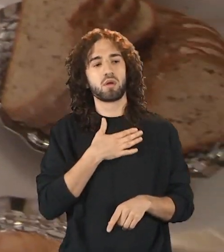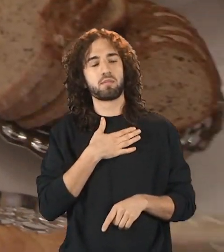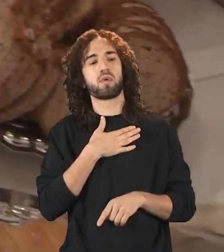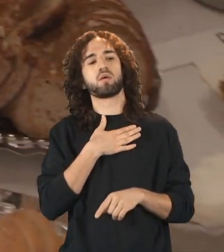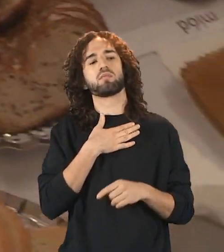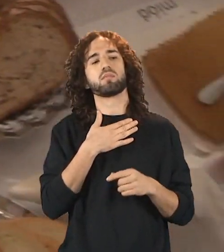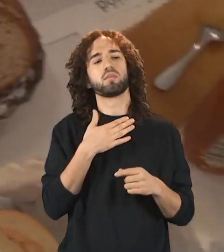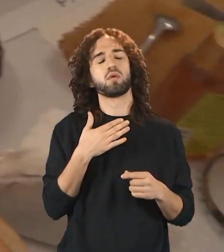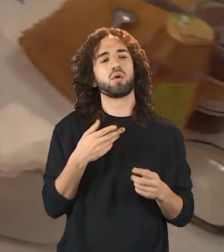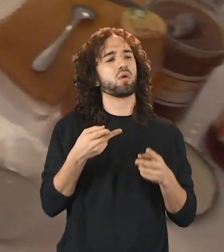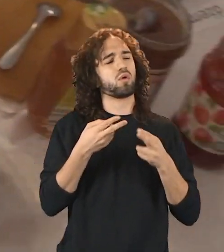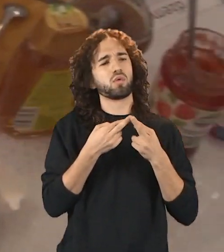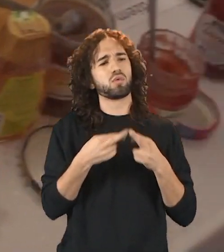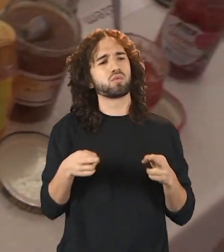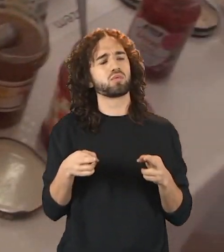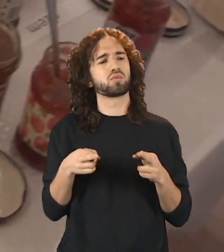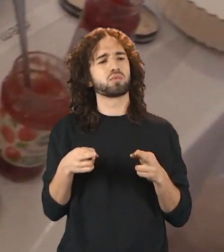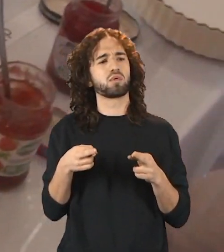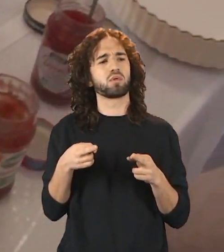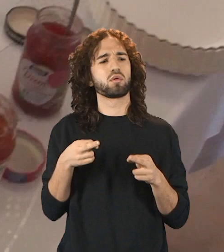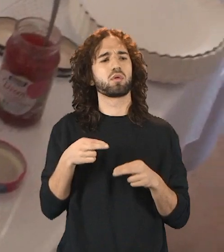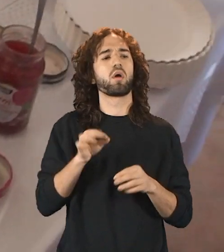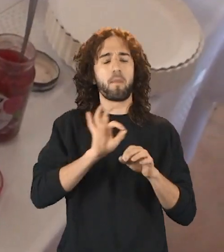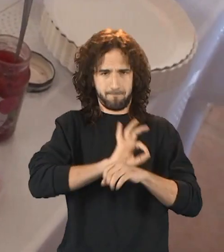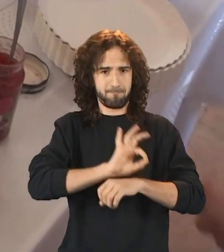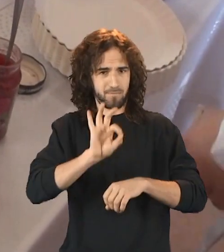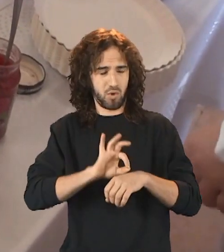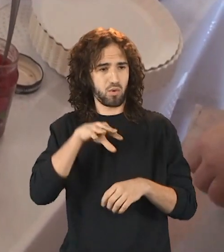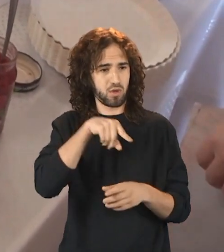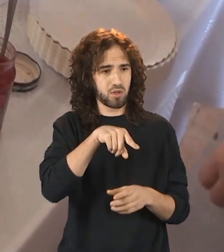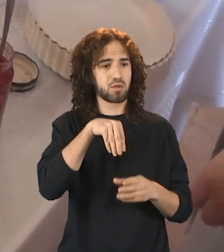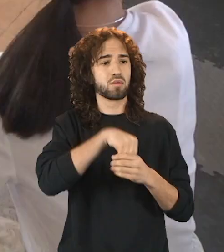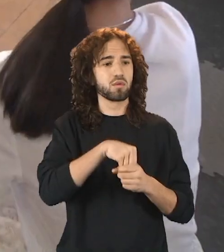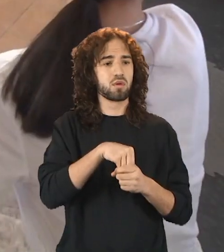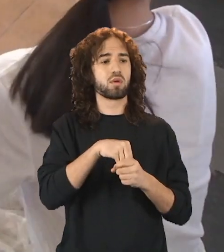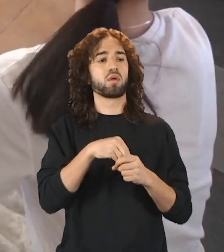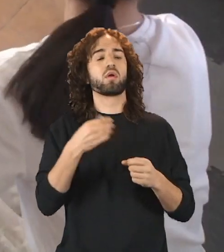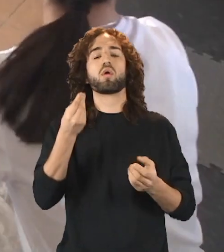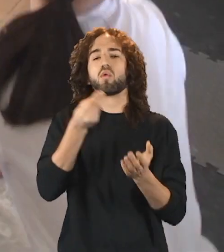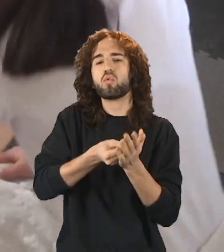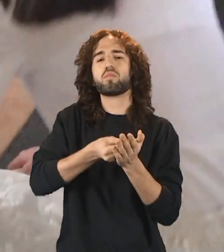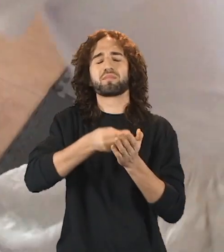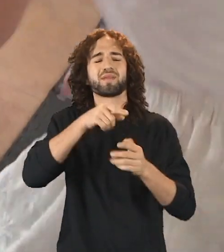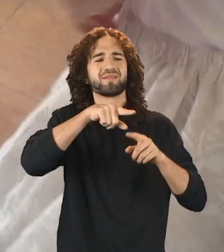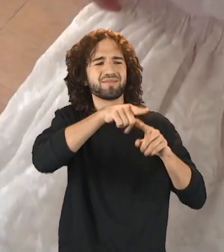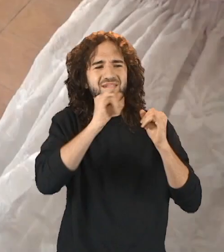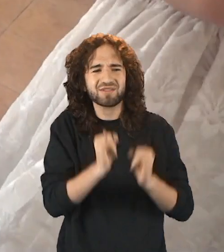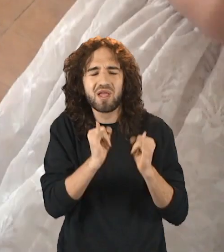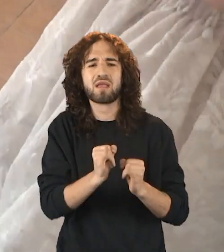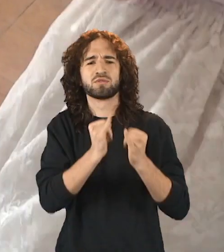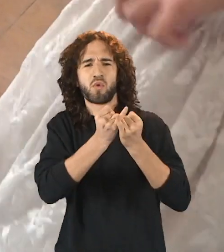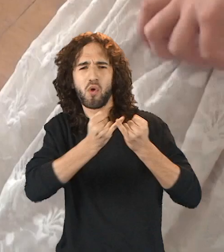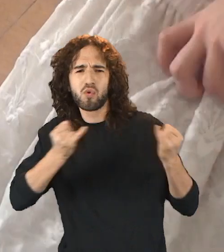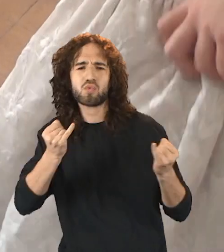soki, tak zdrowe. W ramach projektu, którego zakupiliśmy różne doposażenie